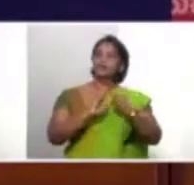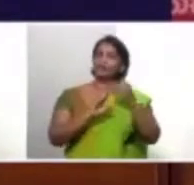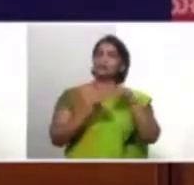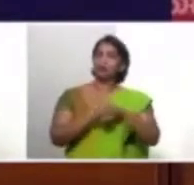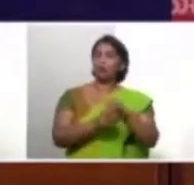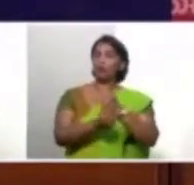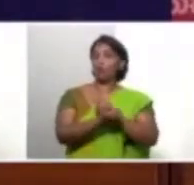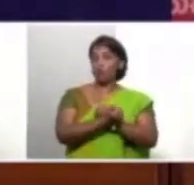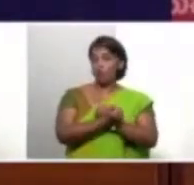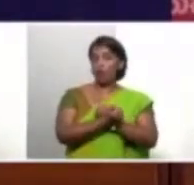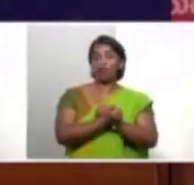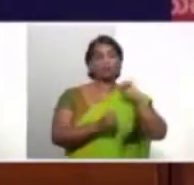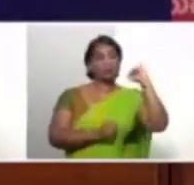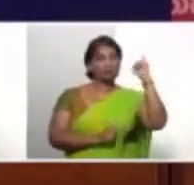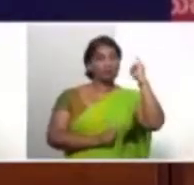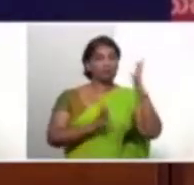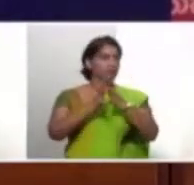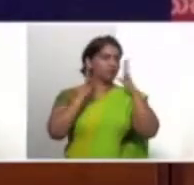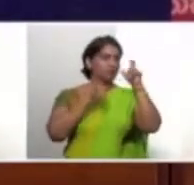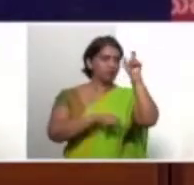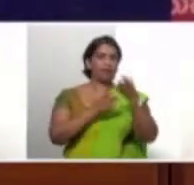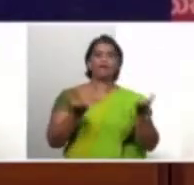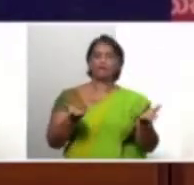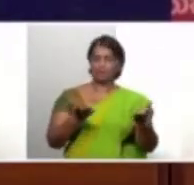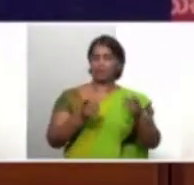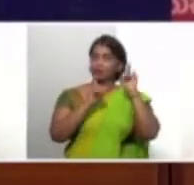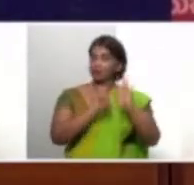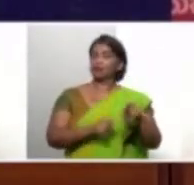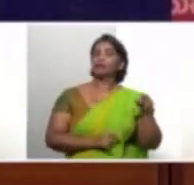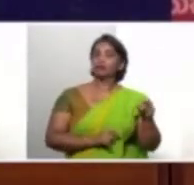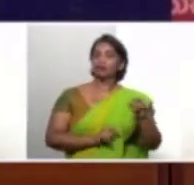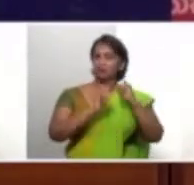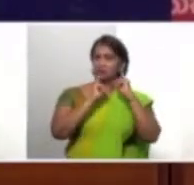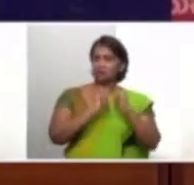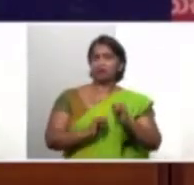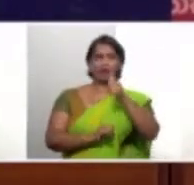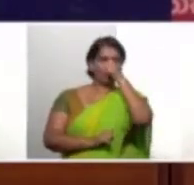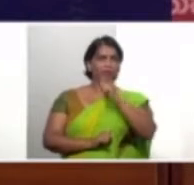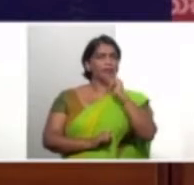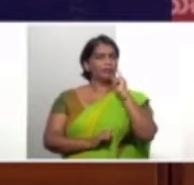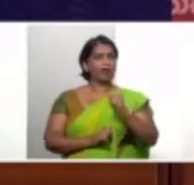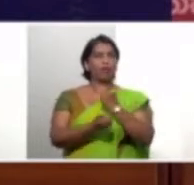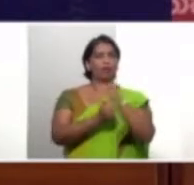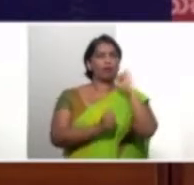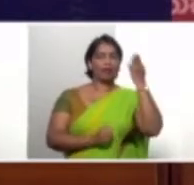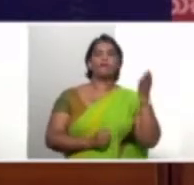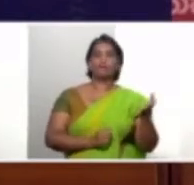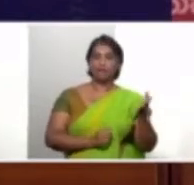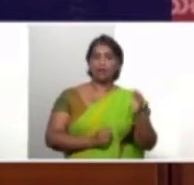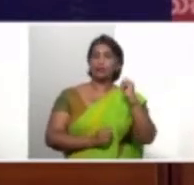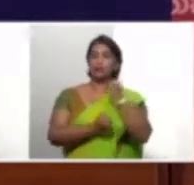පොලිස් ස්ථානාධිපතිවරුන් බොහෝ සංඛ්‍යාවක් සිටිනවා. ඒ අතර අති දූෂිත පොලිස් ස්ථානාධිපතිවරුනුත් ඉන්නවා. සමහර